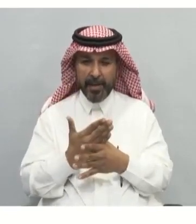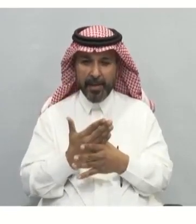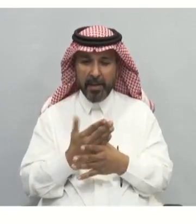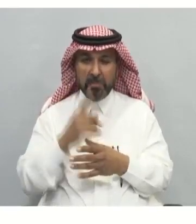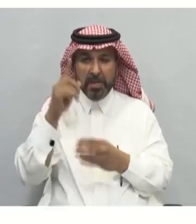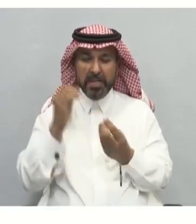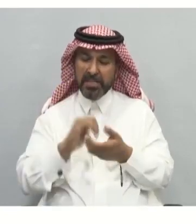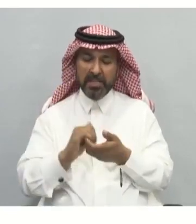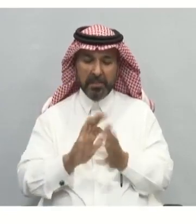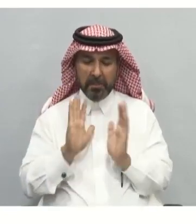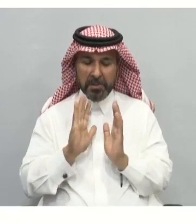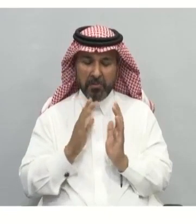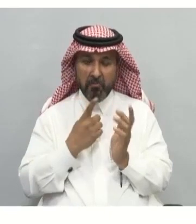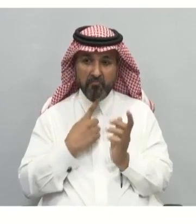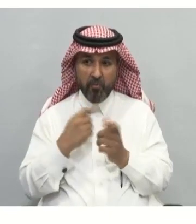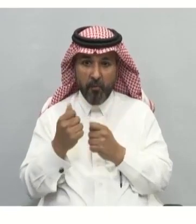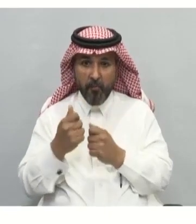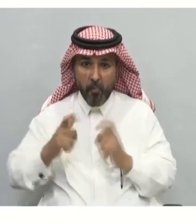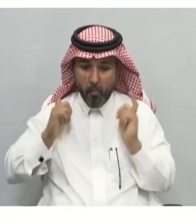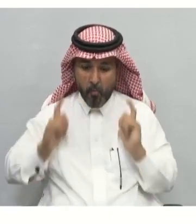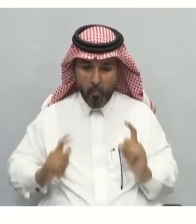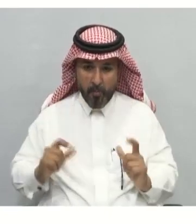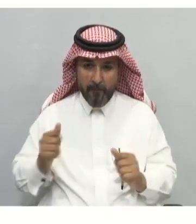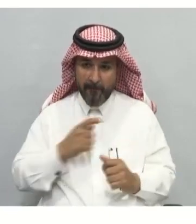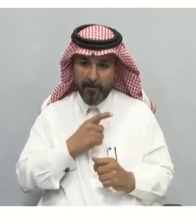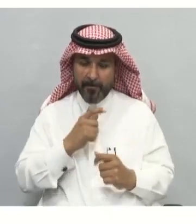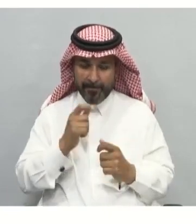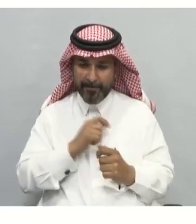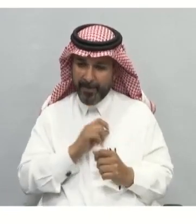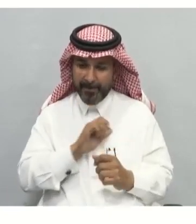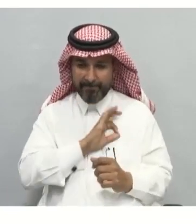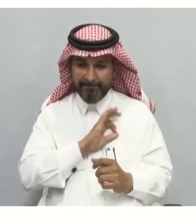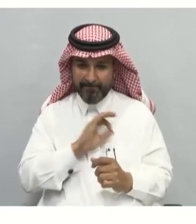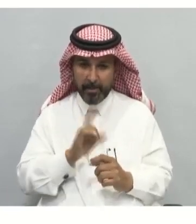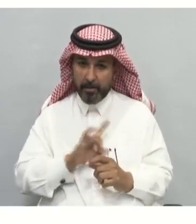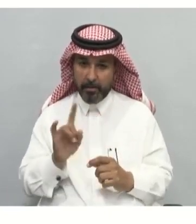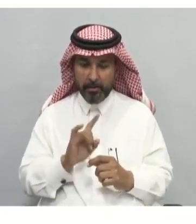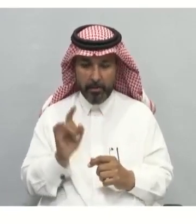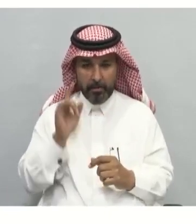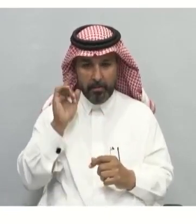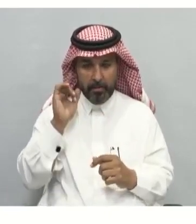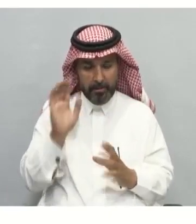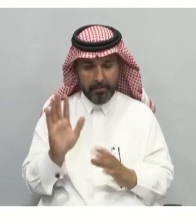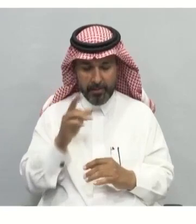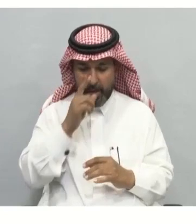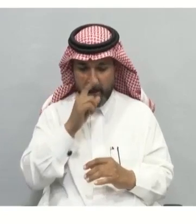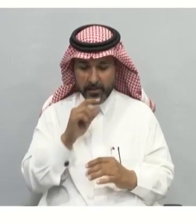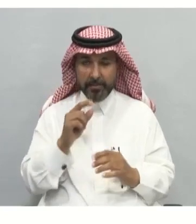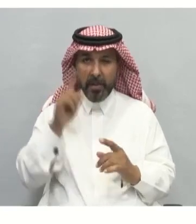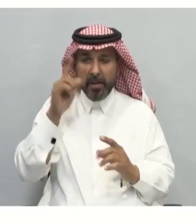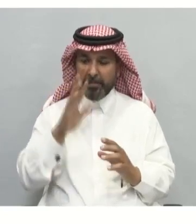تعالى فالمرء يحب اخاه المسلم لما فيه من قرب الى الله تعالى وطاعه له جل